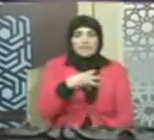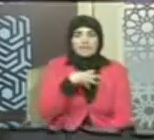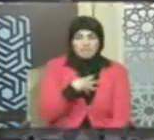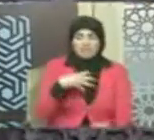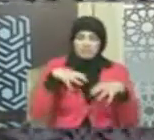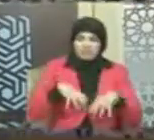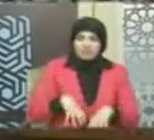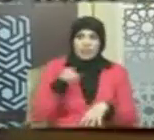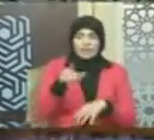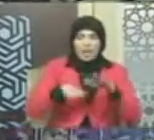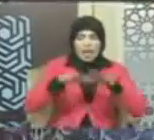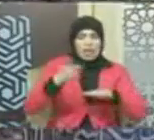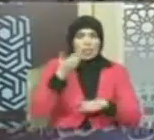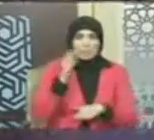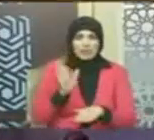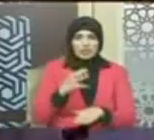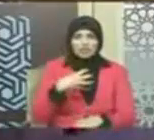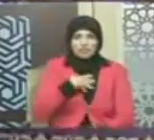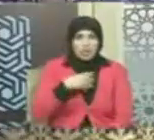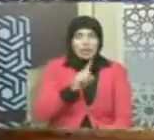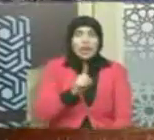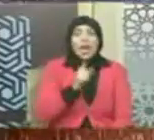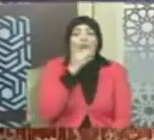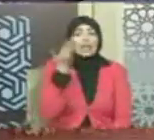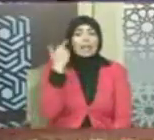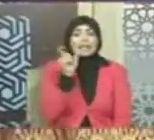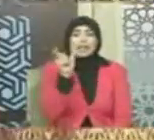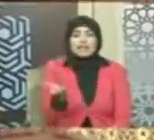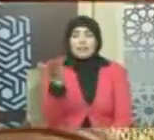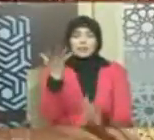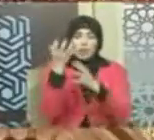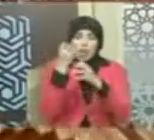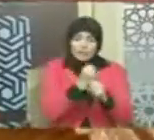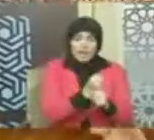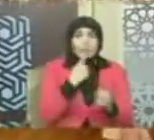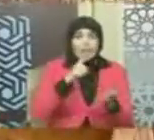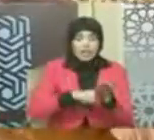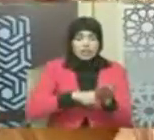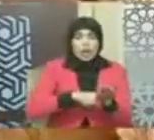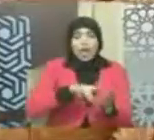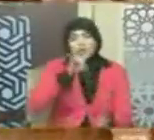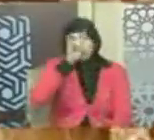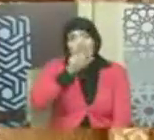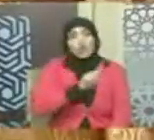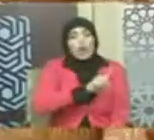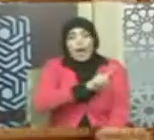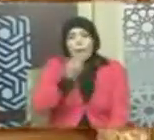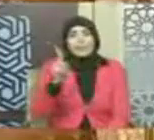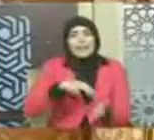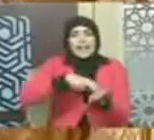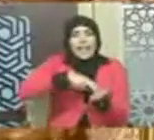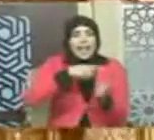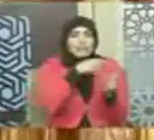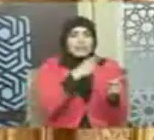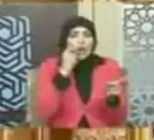كان النبي صلى الله عليه وسلم يقول له: إن الشيطان ليخاف منك يا عمر، ولو